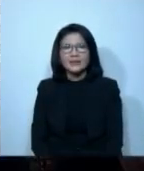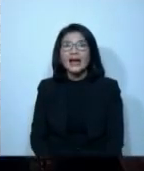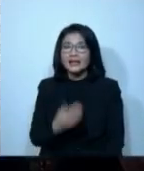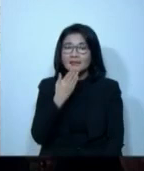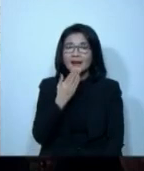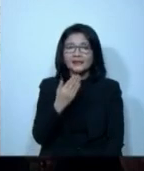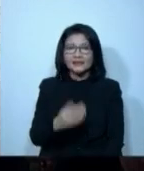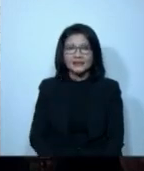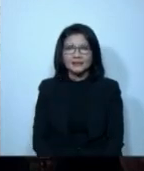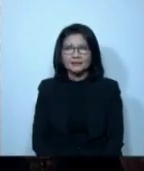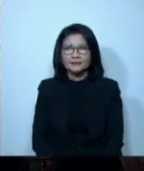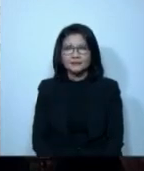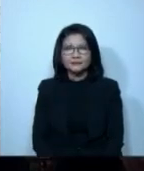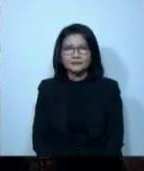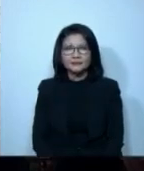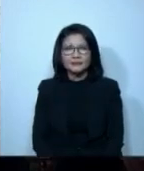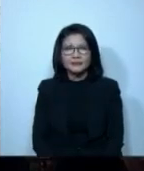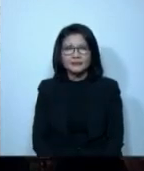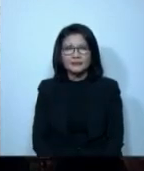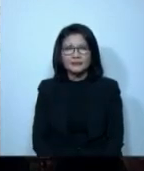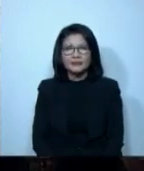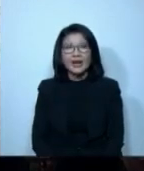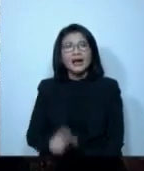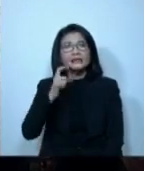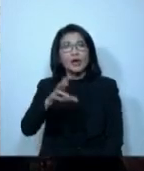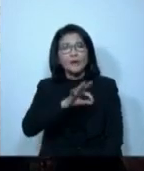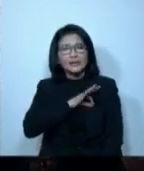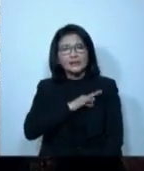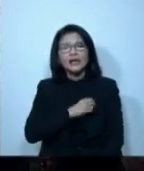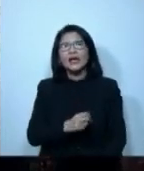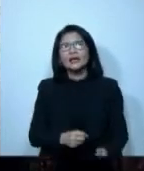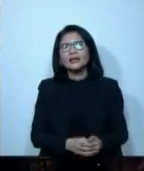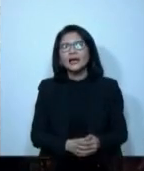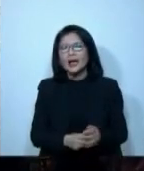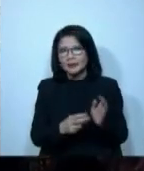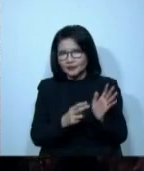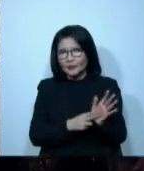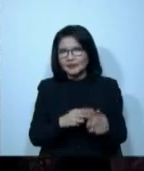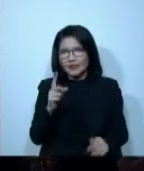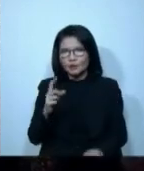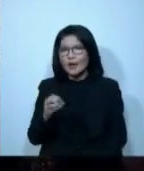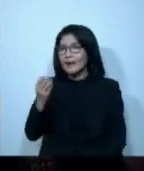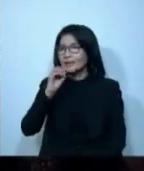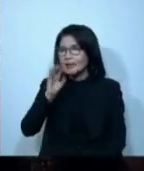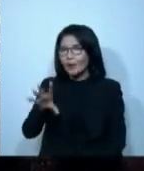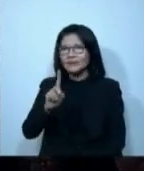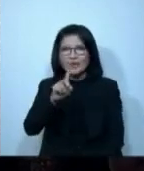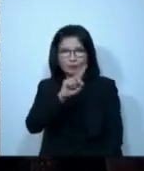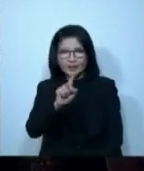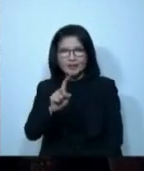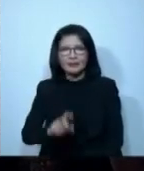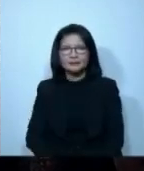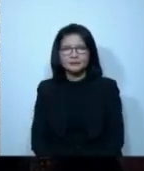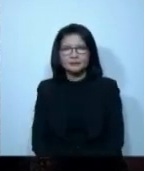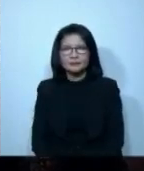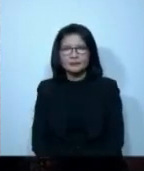Terima kasih. Kemudian kami silakan calon presiden nomor urut 1 untuk memberikan jawaban selama 2 menit, dimulai dari